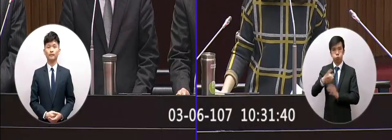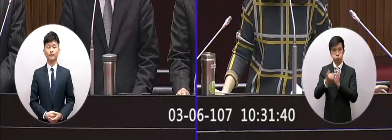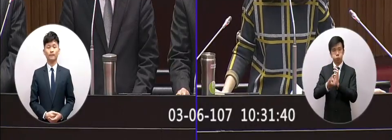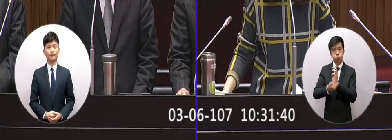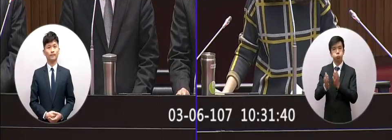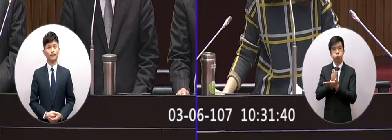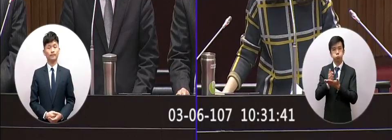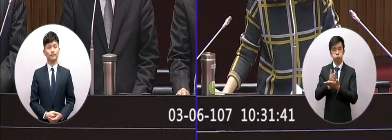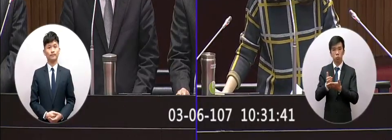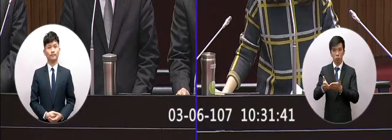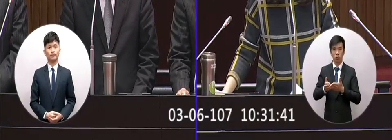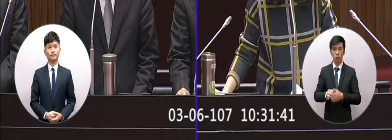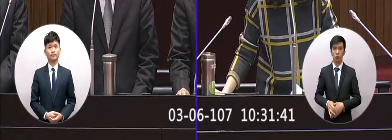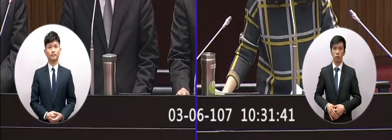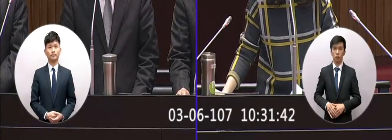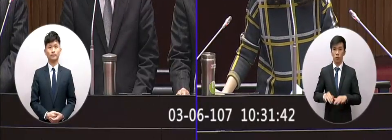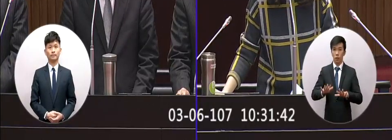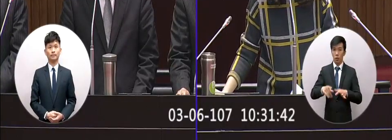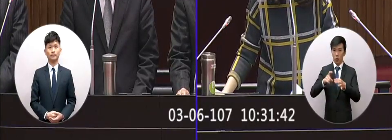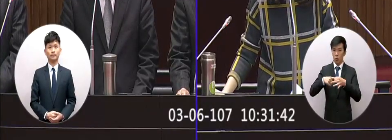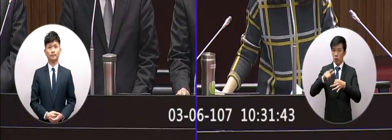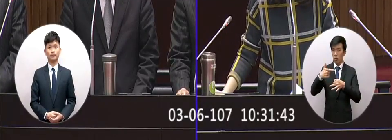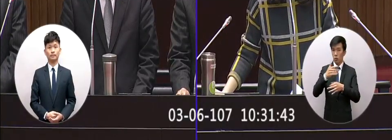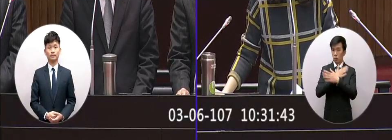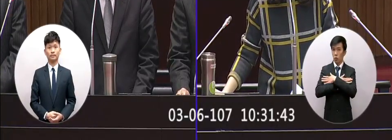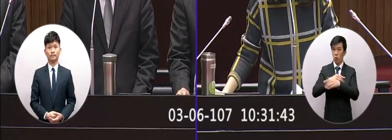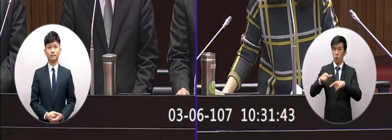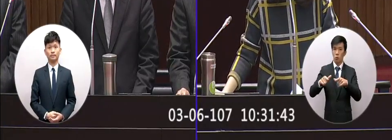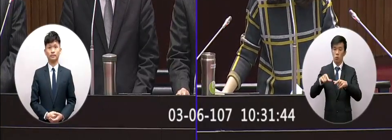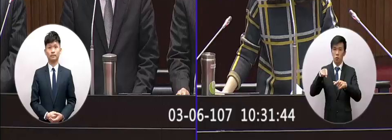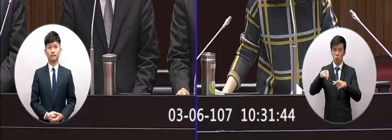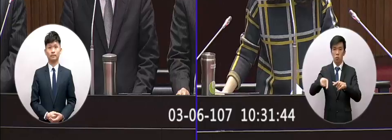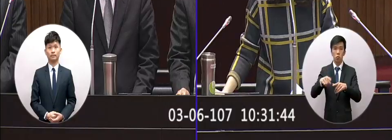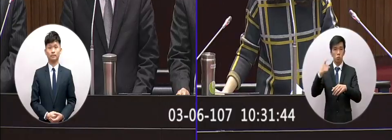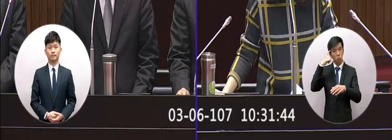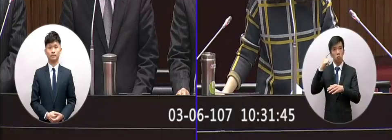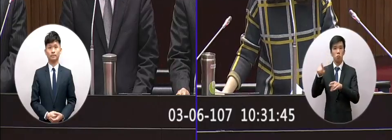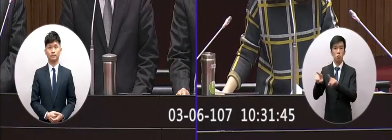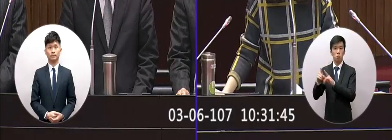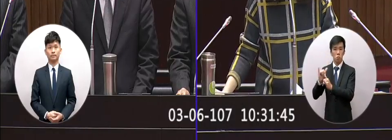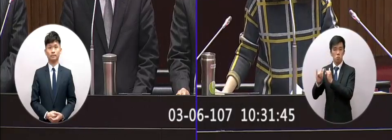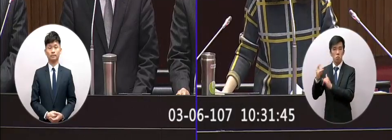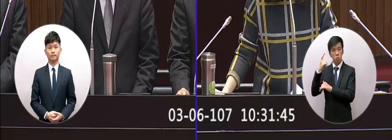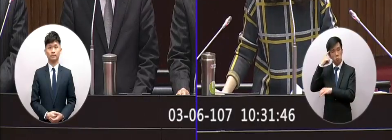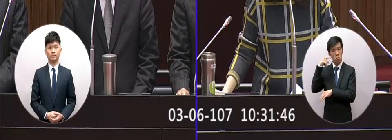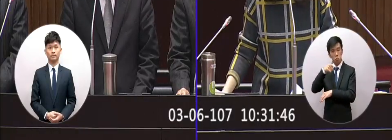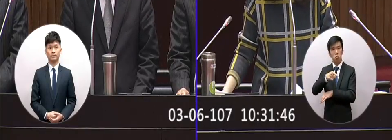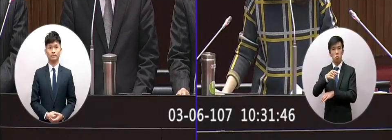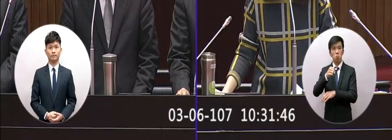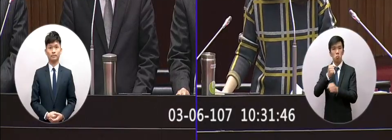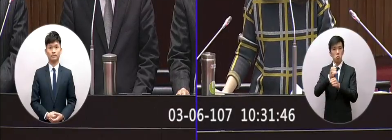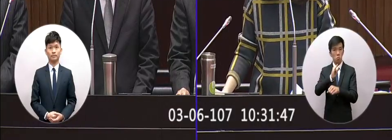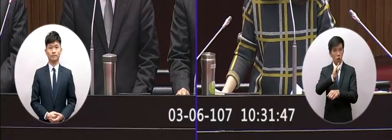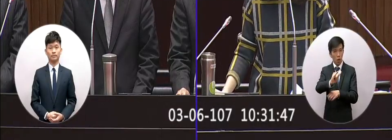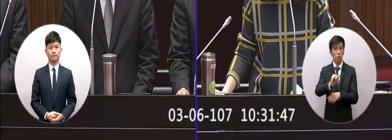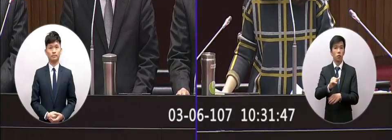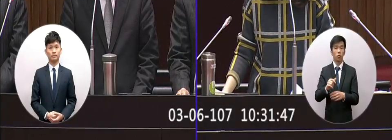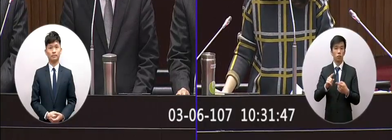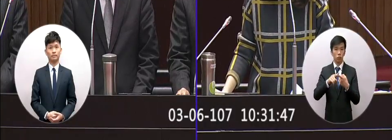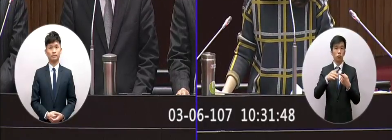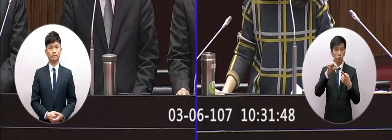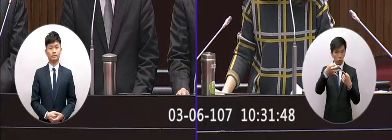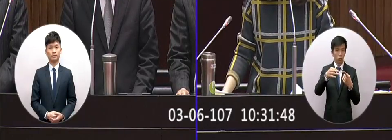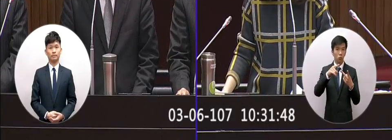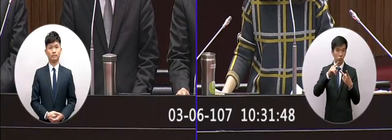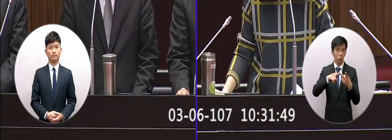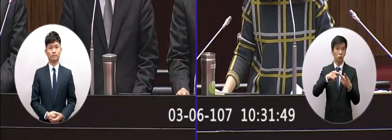为现在的非营利幼儿园其实在民间来说是得到蛮多掌声的因为他从收费那以及这个教学的